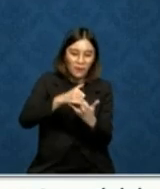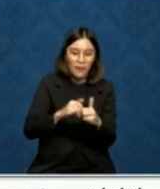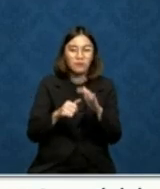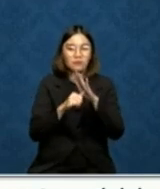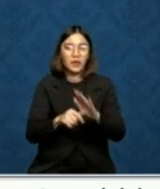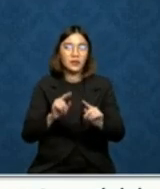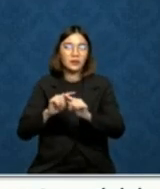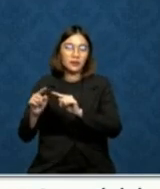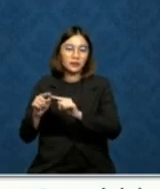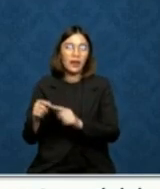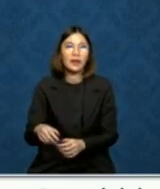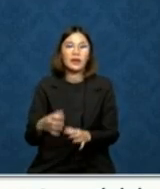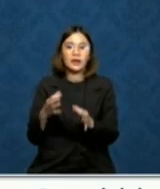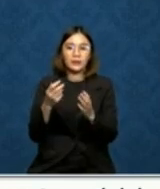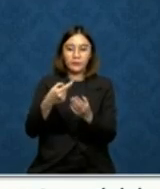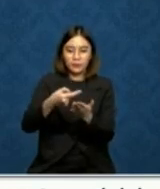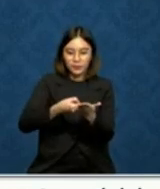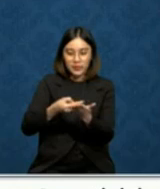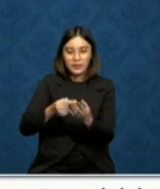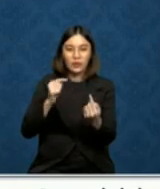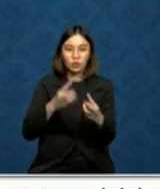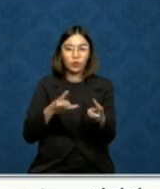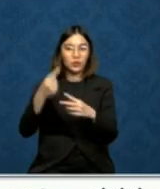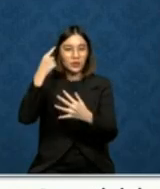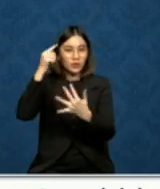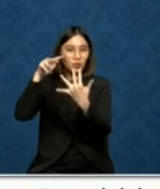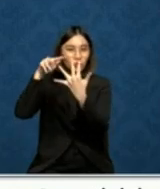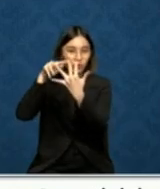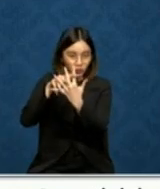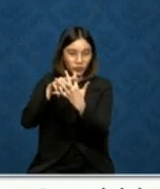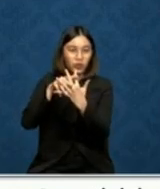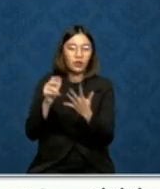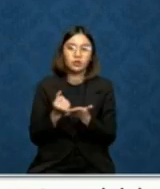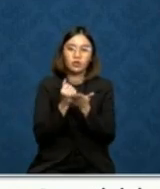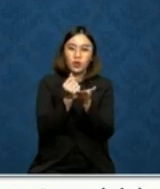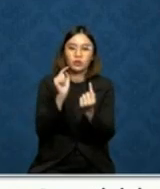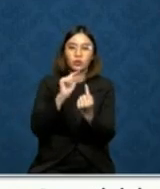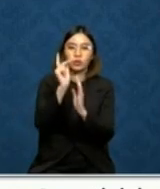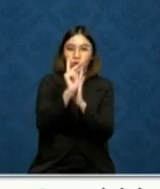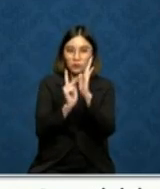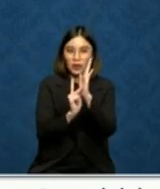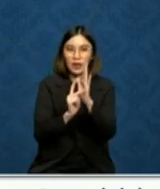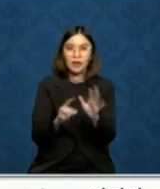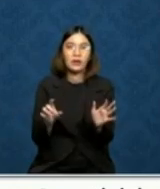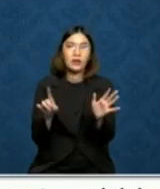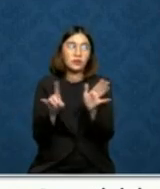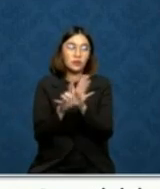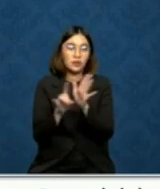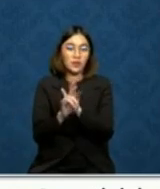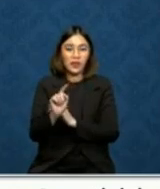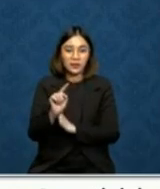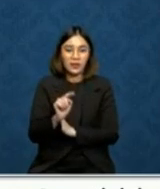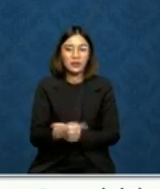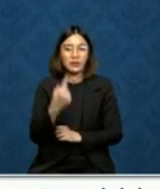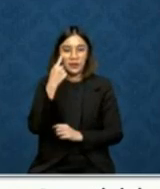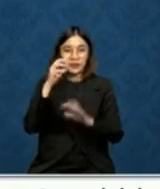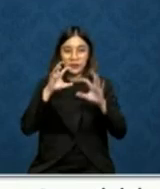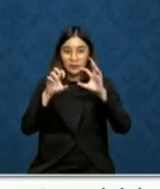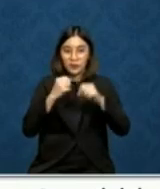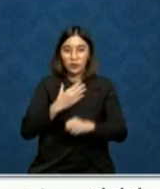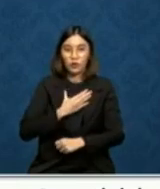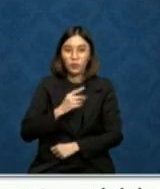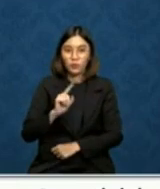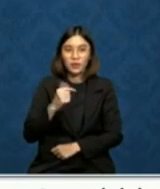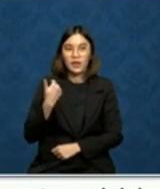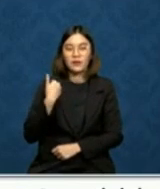ศเช่นการให้คำปรึกษาทางจิตวิทยาและการช่วยเหลือทางกฎหมายสุดท้ายข้อสังเกตของผมคือคว